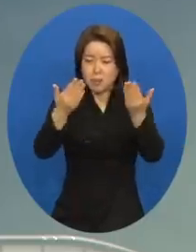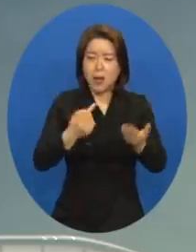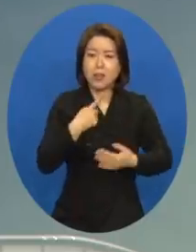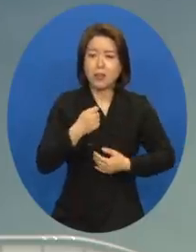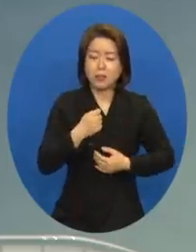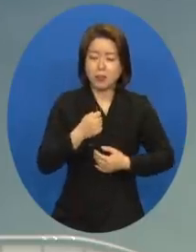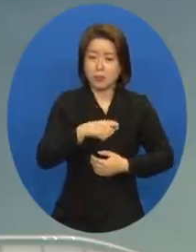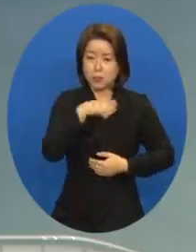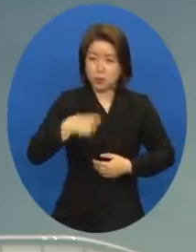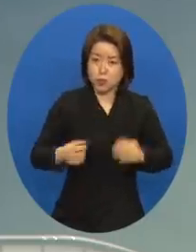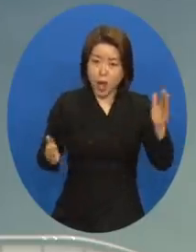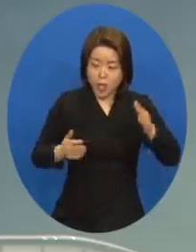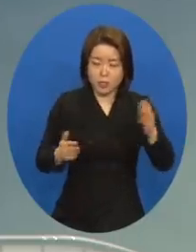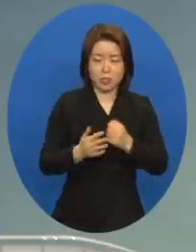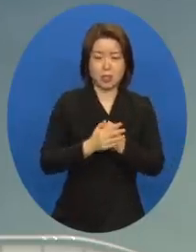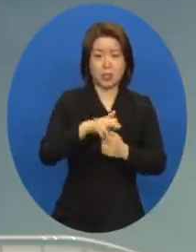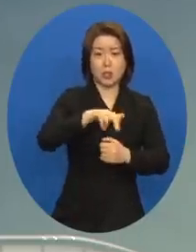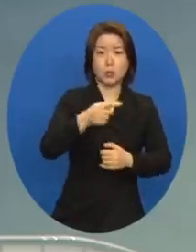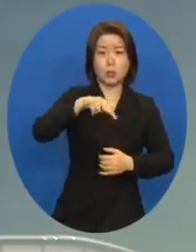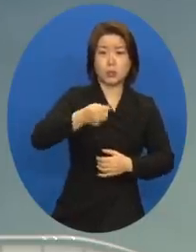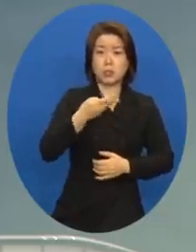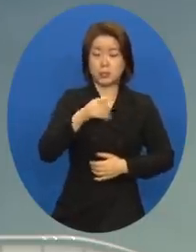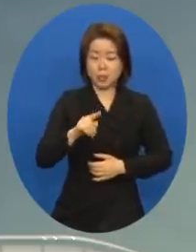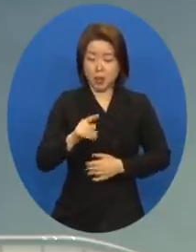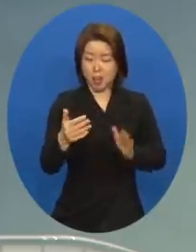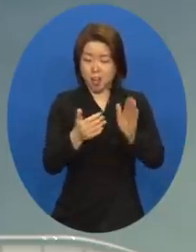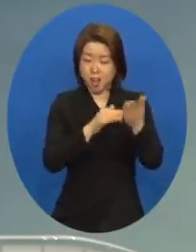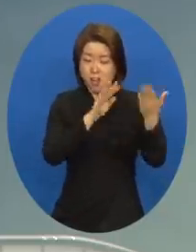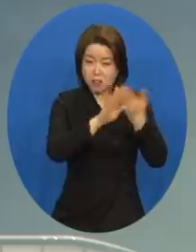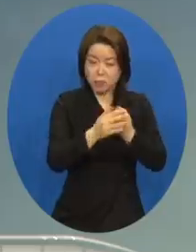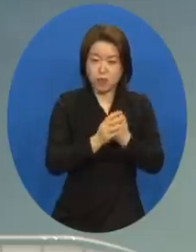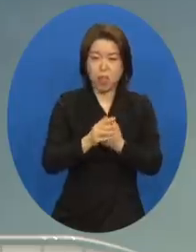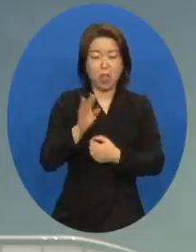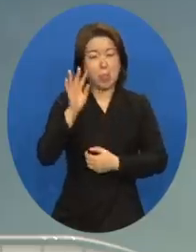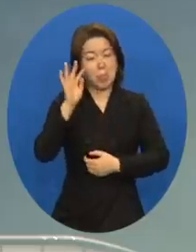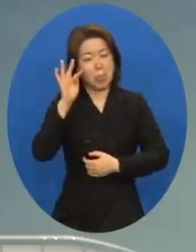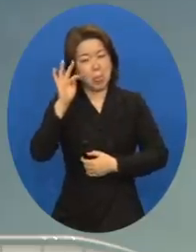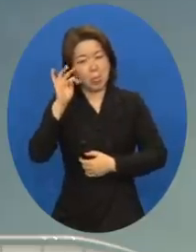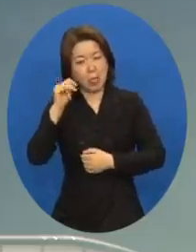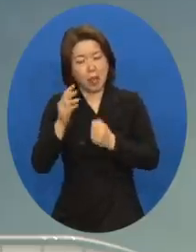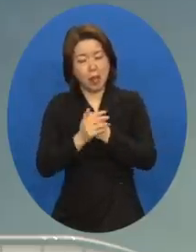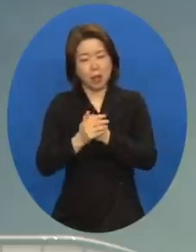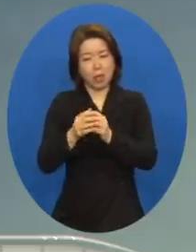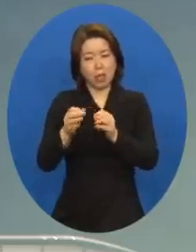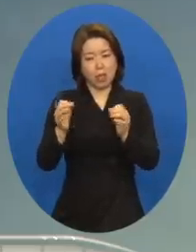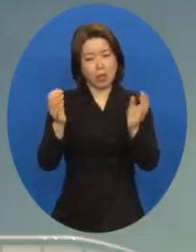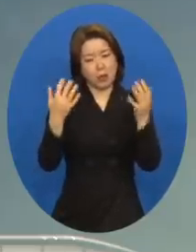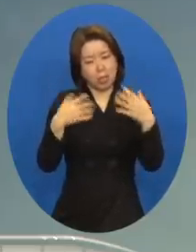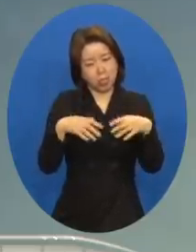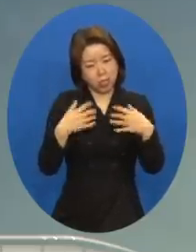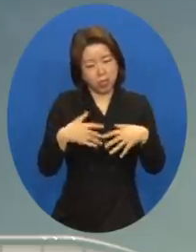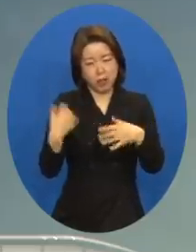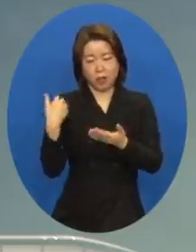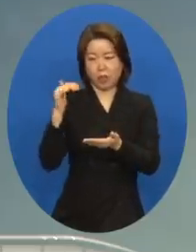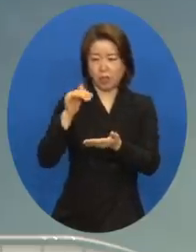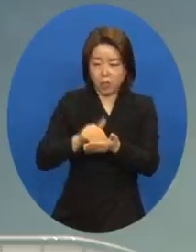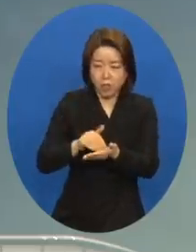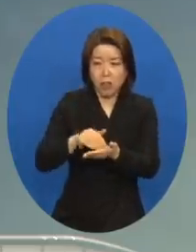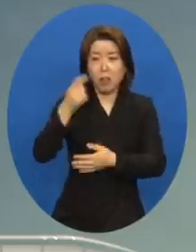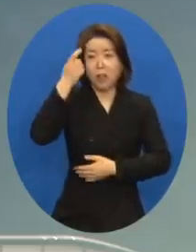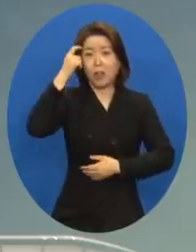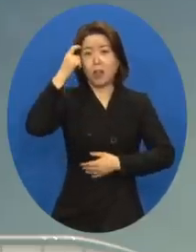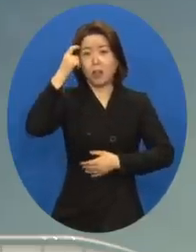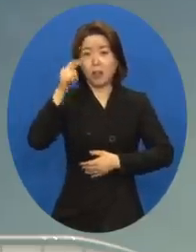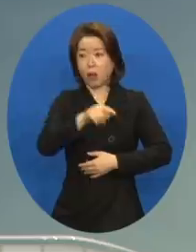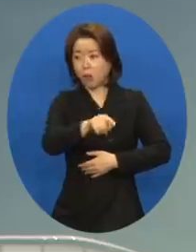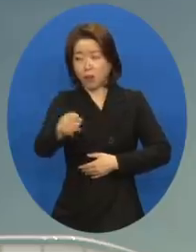코스타가 끝나고 나면 얼마 안 가서 다시 예전처럼 돌아갈 것이라고 생각하고 있는